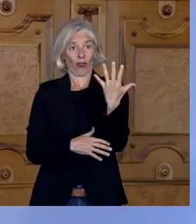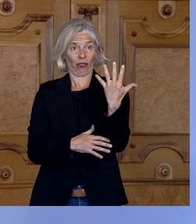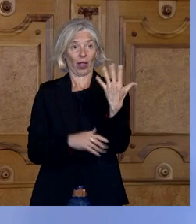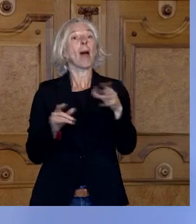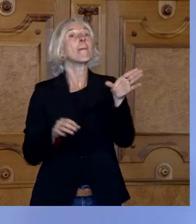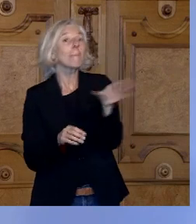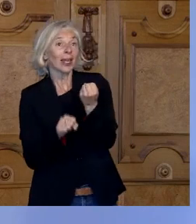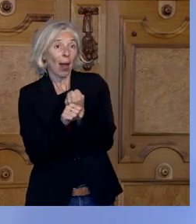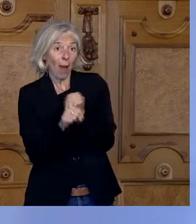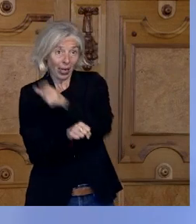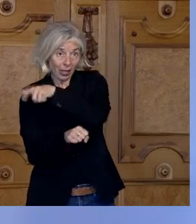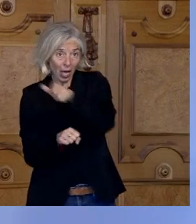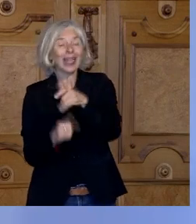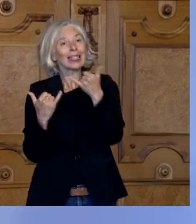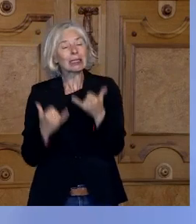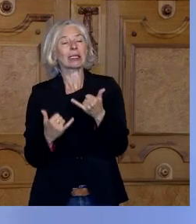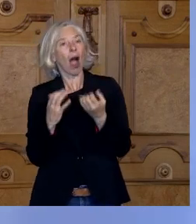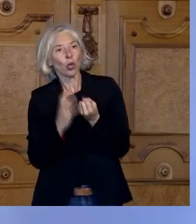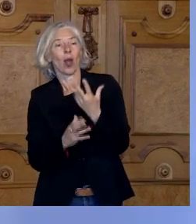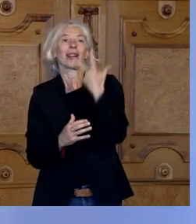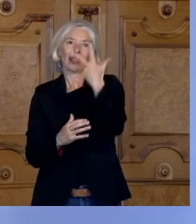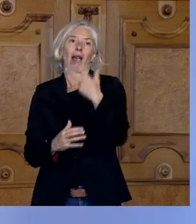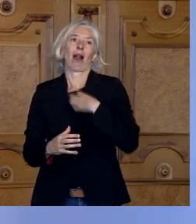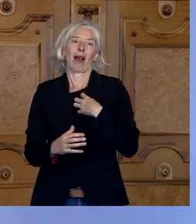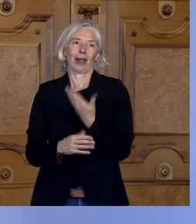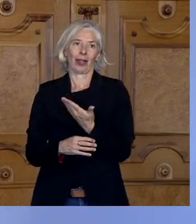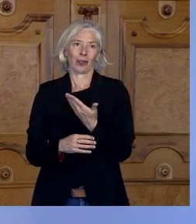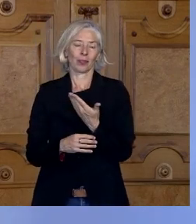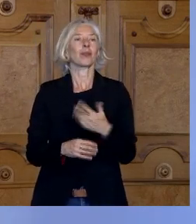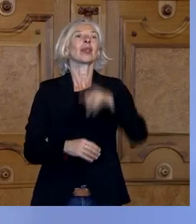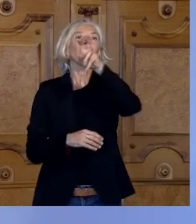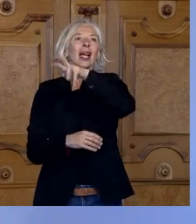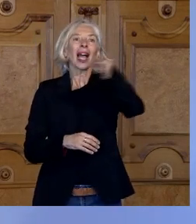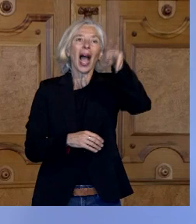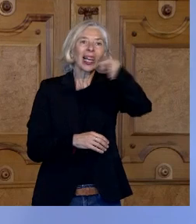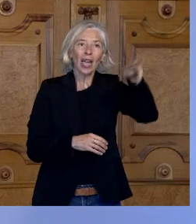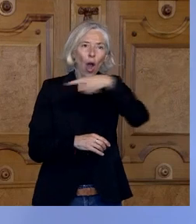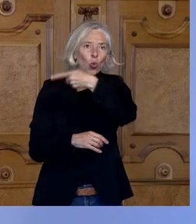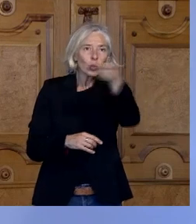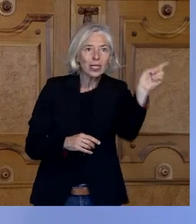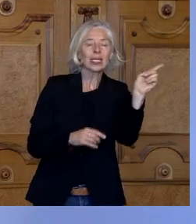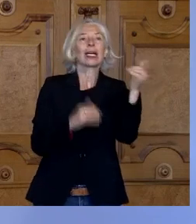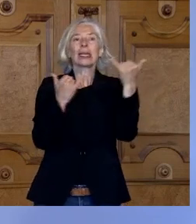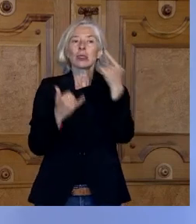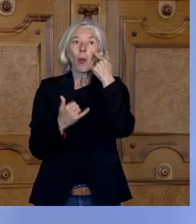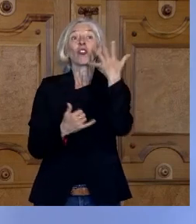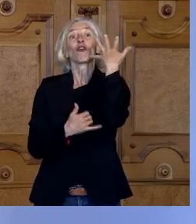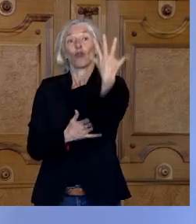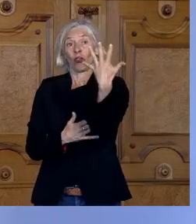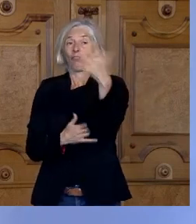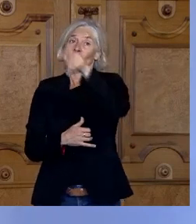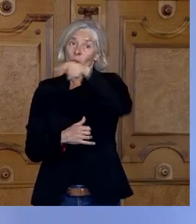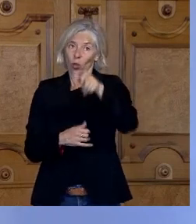3 Erkrankte. In den Krankenhäusern werden momentan 5 Augsburgerinnen und Augsburger stationär behandelt.